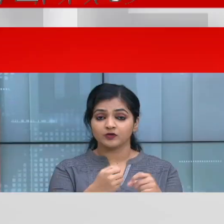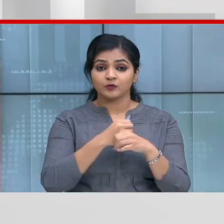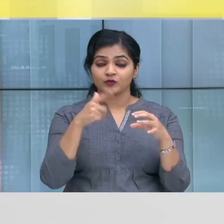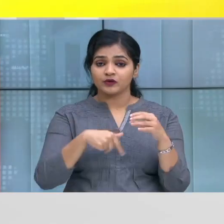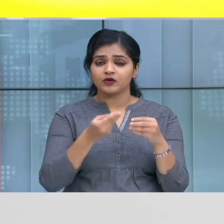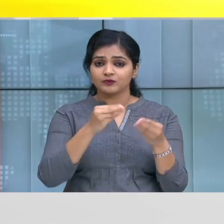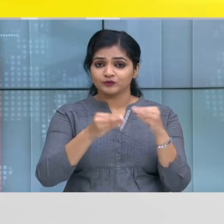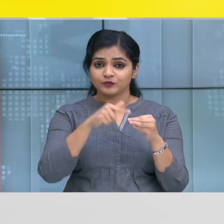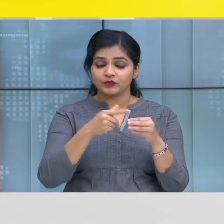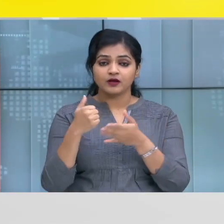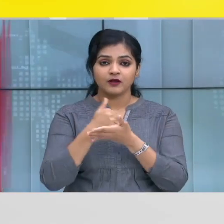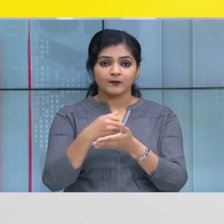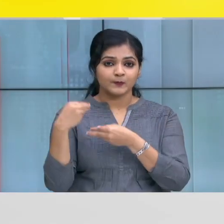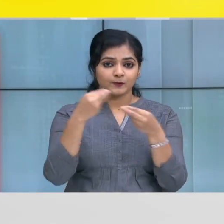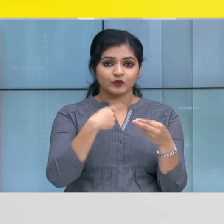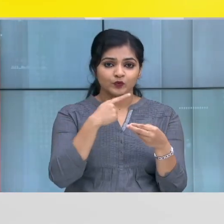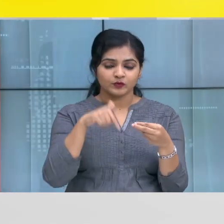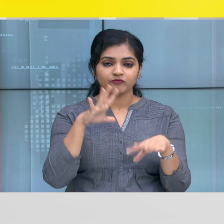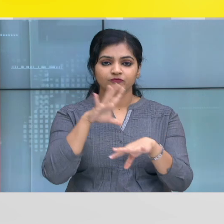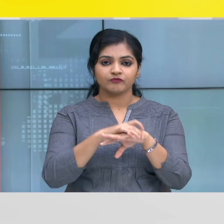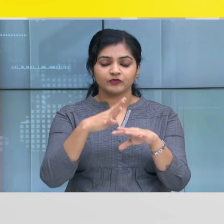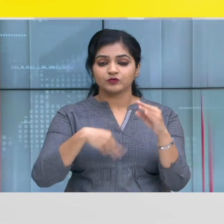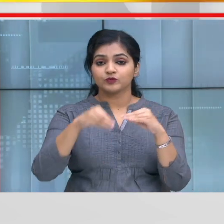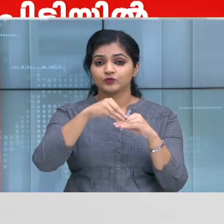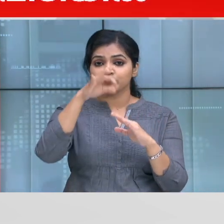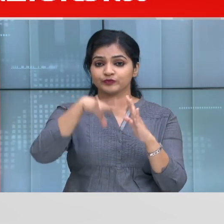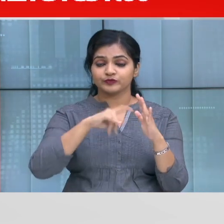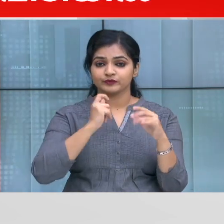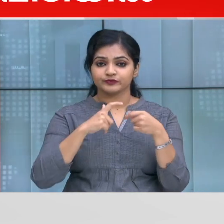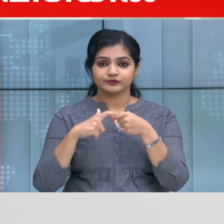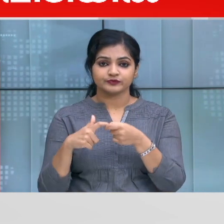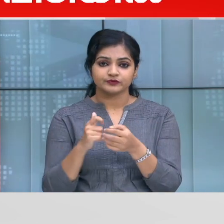നൽകിയവരാണ് പിടിയിലായിരിക്കുന്നത്. സജോ ദേവസ്യ വിവരങ്ങളുമായുണ്ട്. സജോ, എന്താണ് പുതിയ വിവരങ്ങൾ?